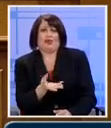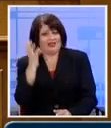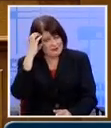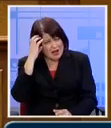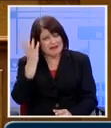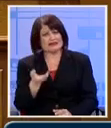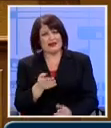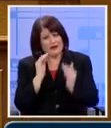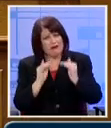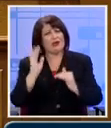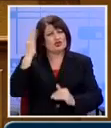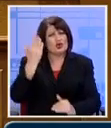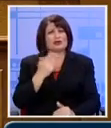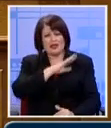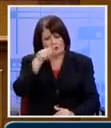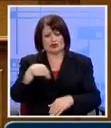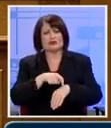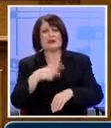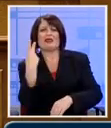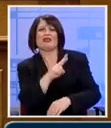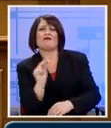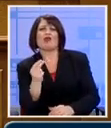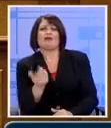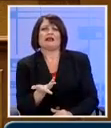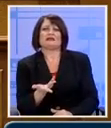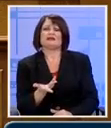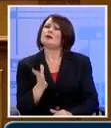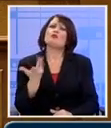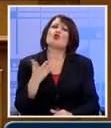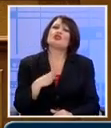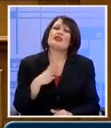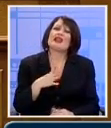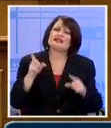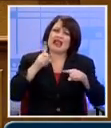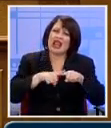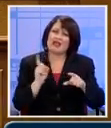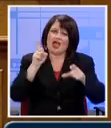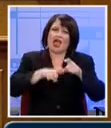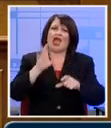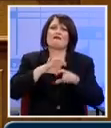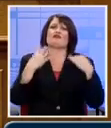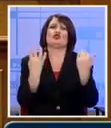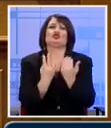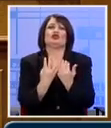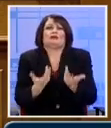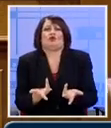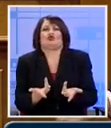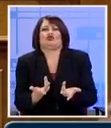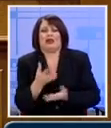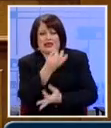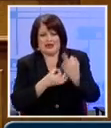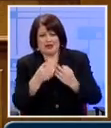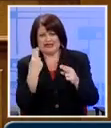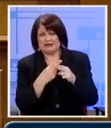θυμίσω ότι λέγανε την ίδια εποχή μέχρι και σήμερα κάποιοι δικοί σας. Και πώς θέλετε την Ελλάδα στην Ευρωζώνη, αφού διακηρύσσετε ότι δεν